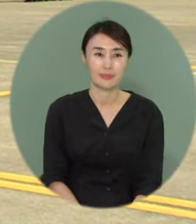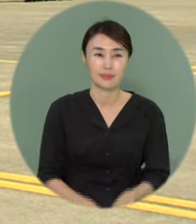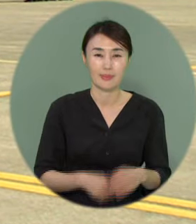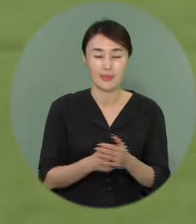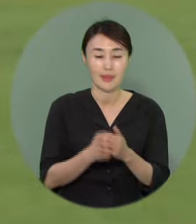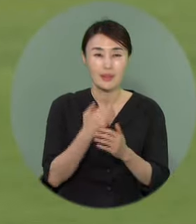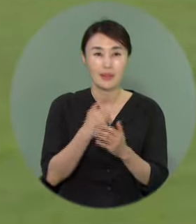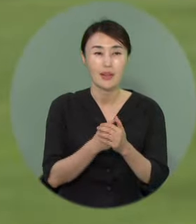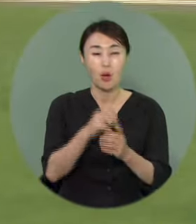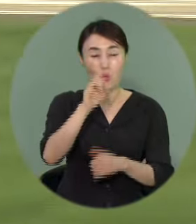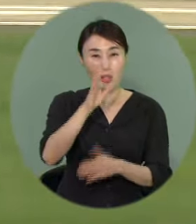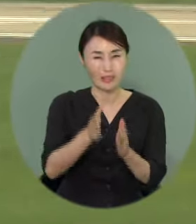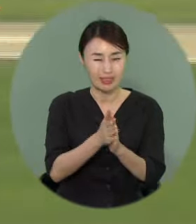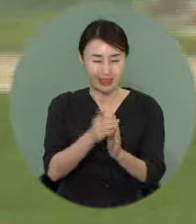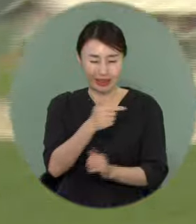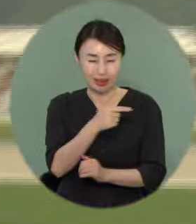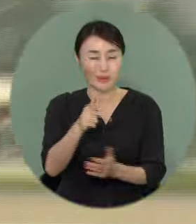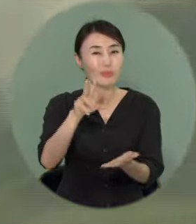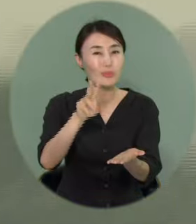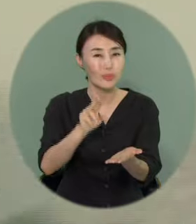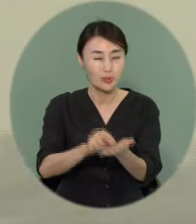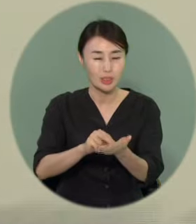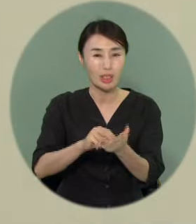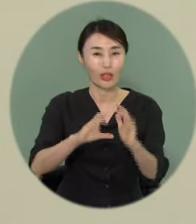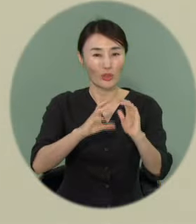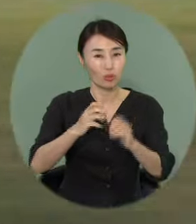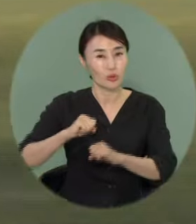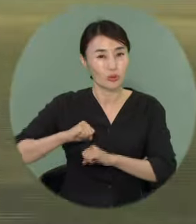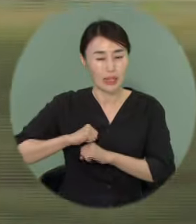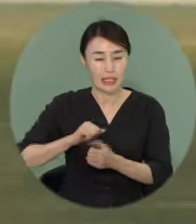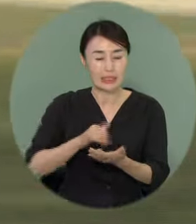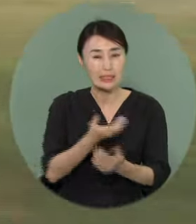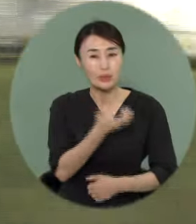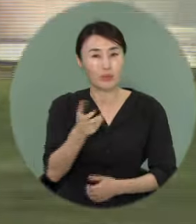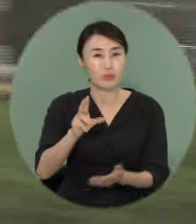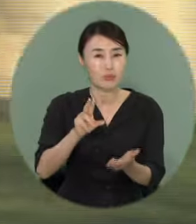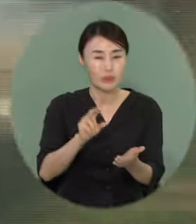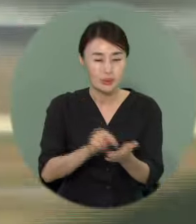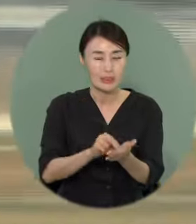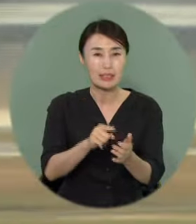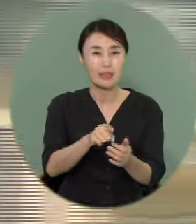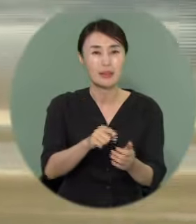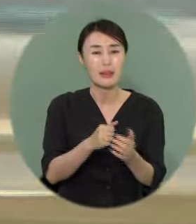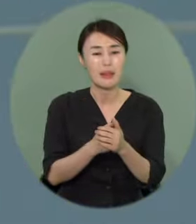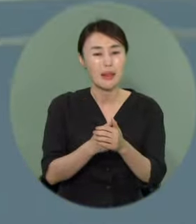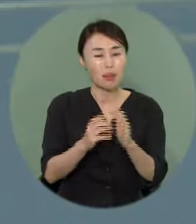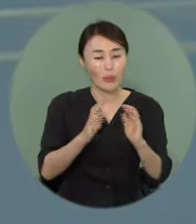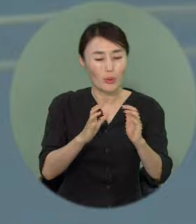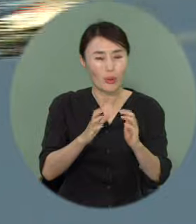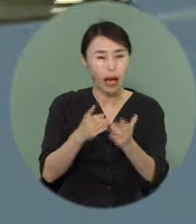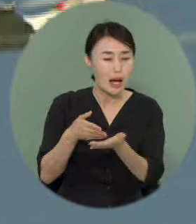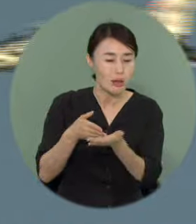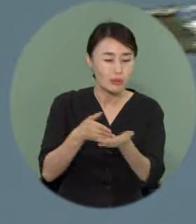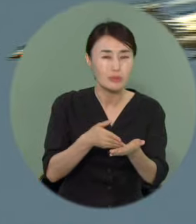광주시 최대 현안이자 숙원 사업인 광주 군공항 이전 문제는 당초 민생토론회 안건에 올라가지